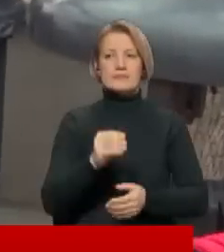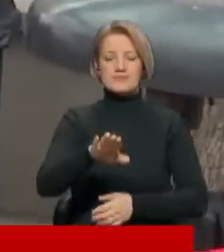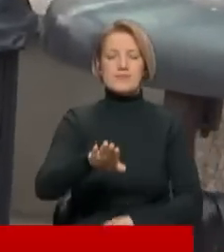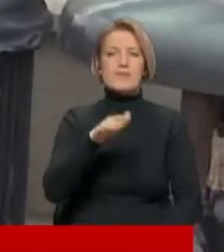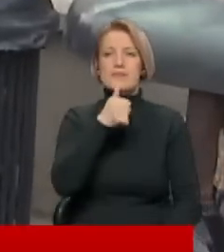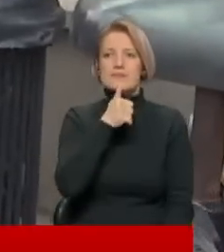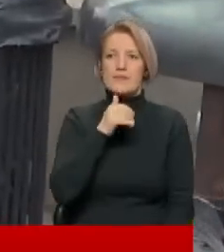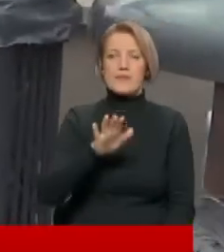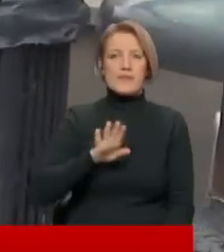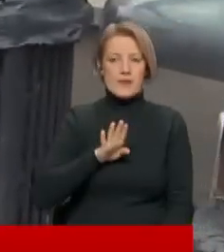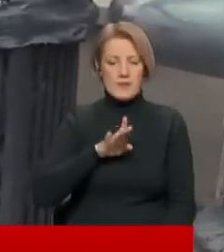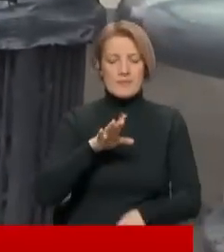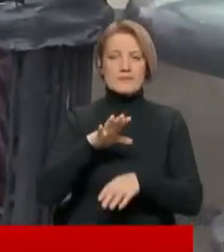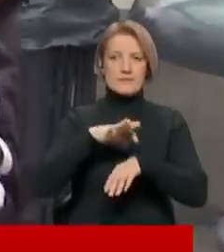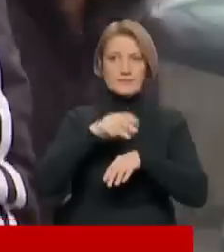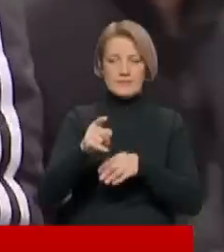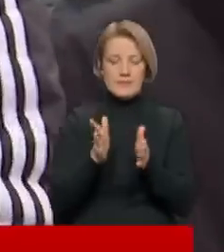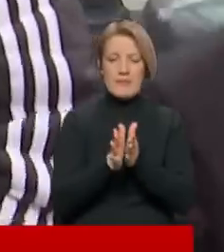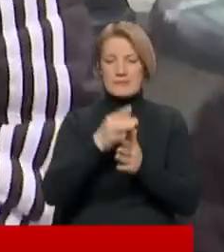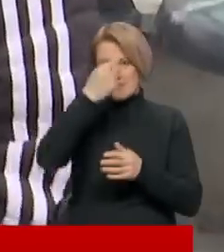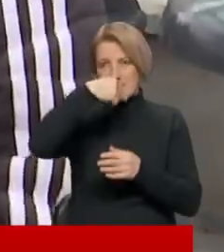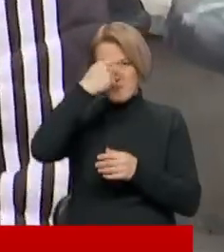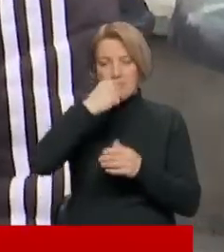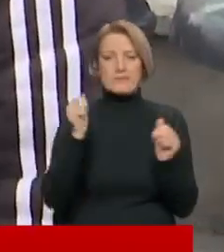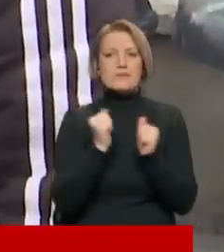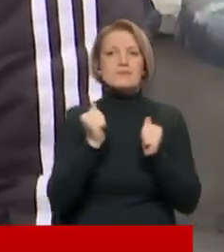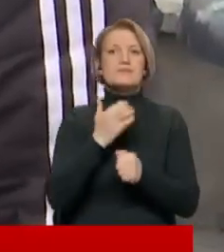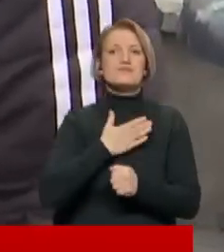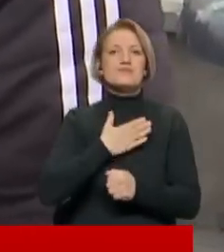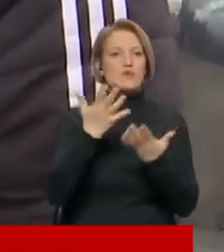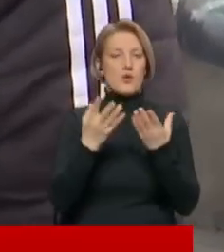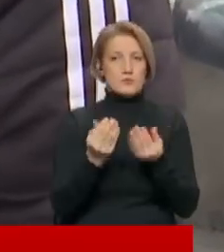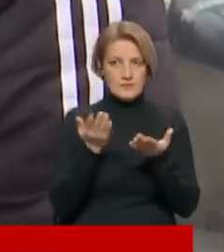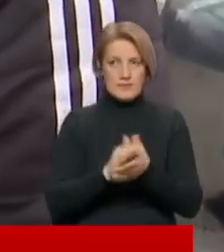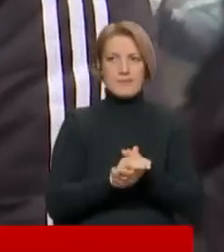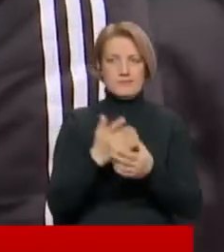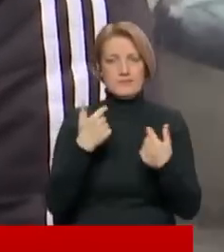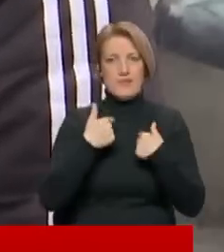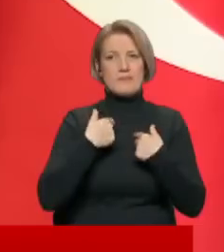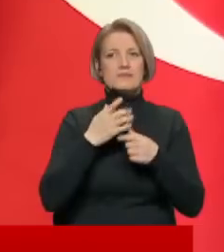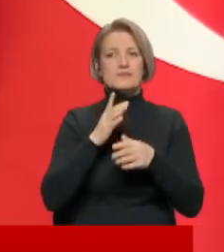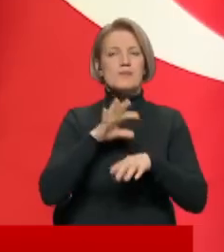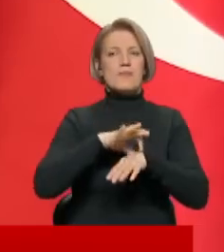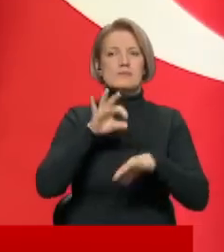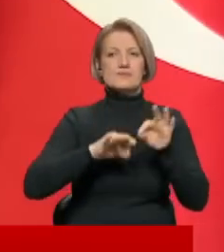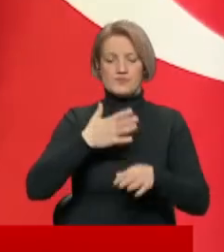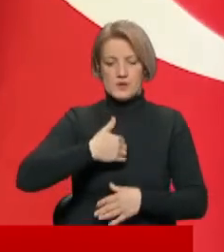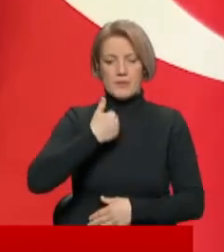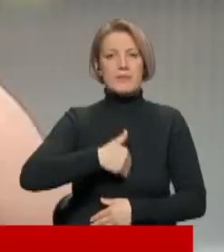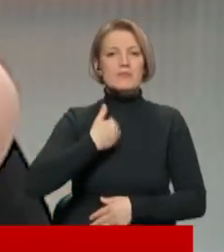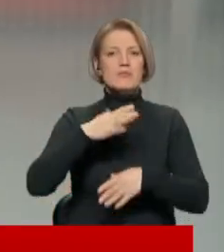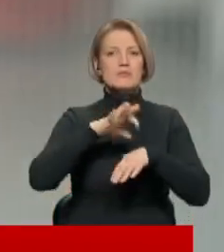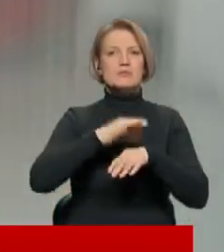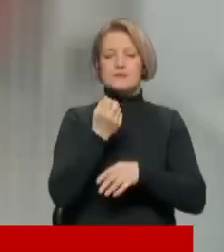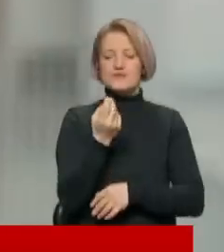asıldı biz de bir o kalınlığı oldu enfeksiyonları